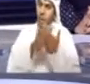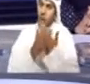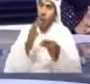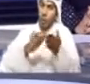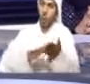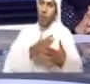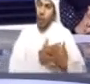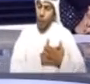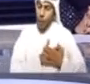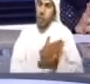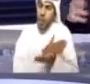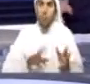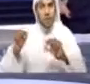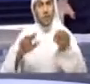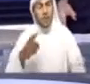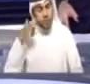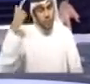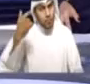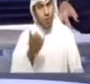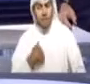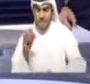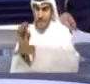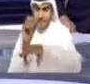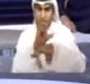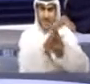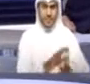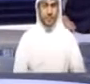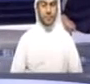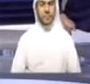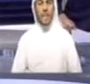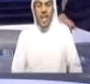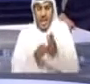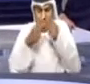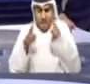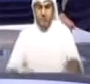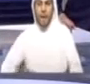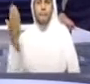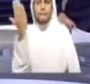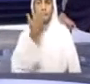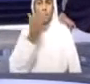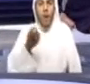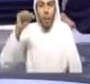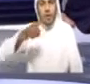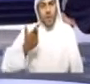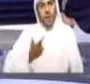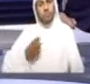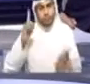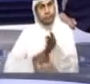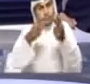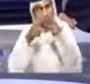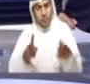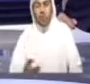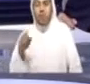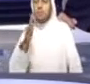والانتماء. نعم، كما أكد الوزير الفارس في تصريح صحفي بمناسبة بدء العام الدراسي الذي ينطلق غدا الثلاثاء استمرار جولاته